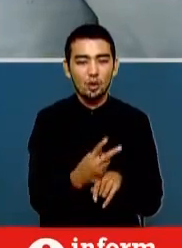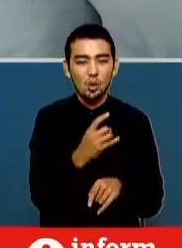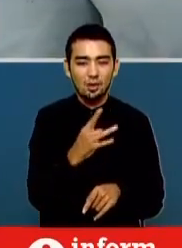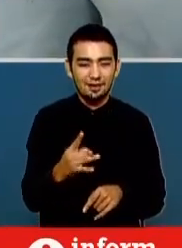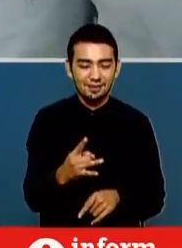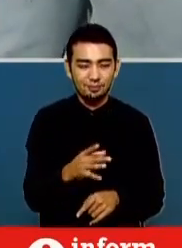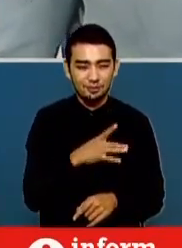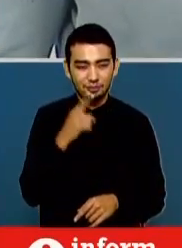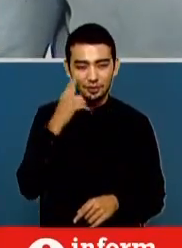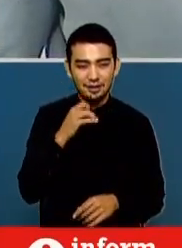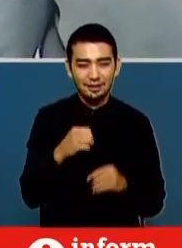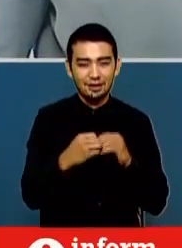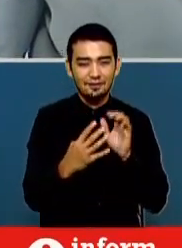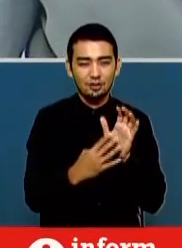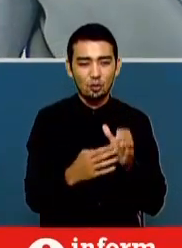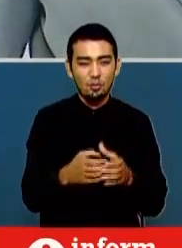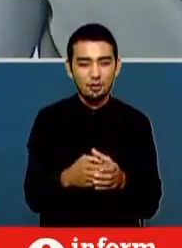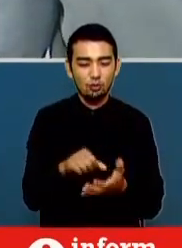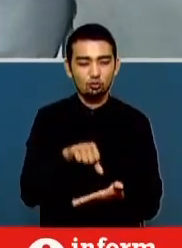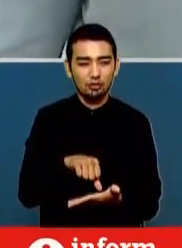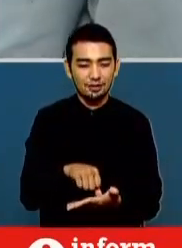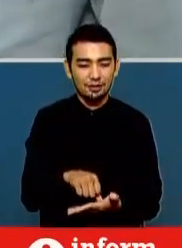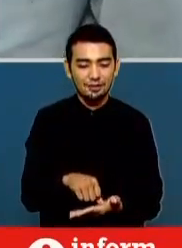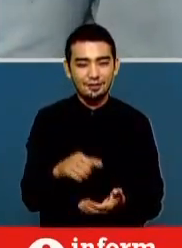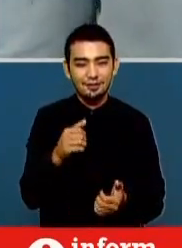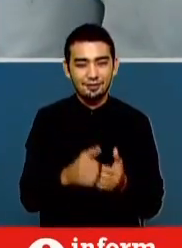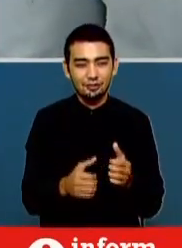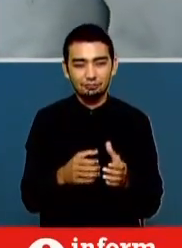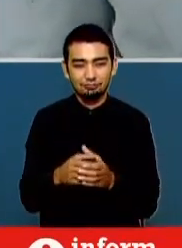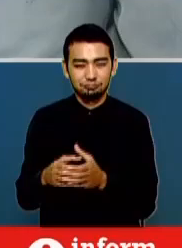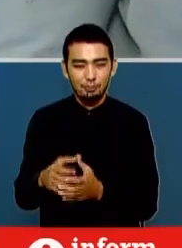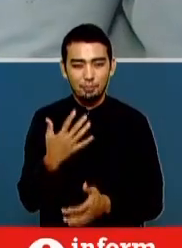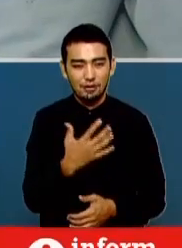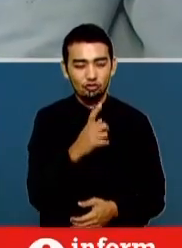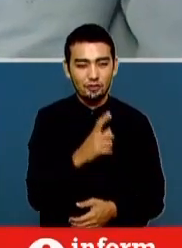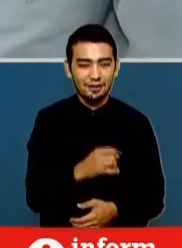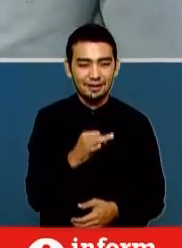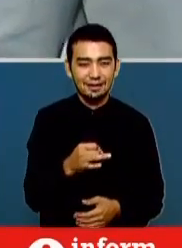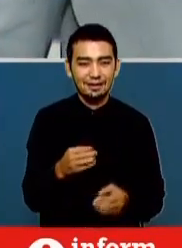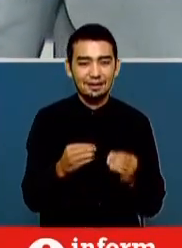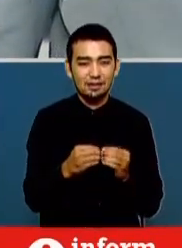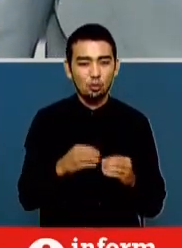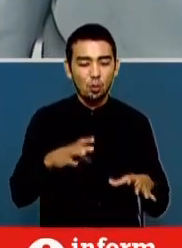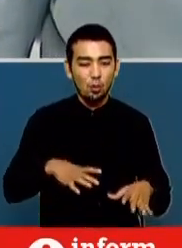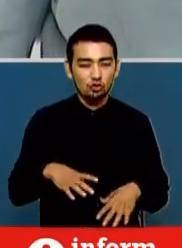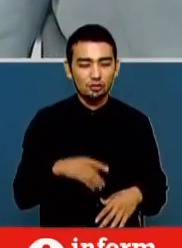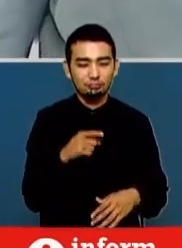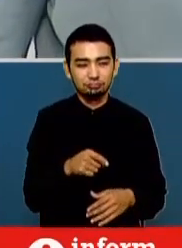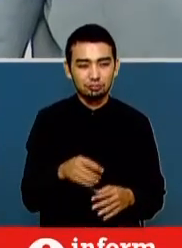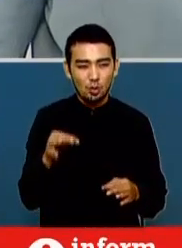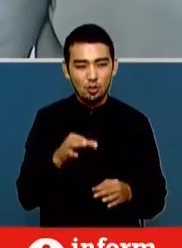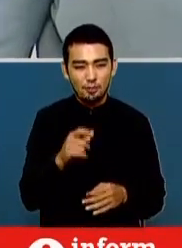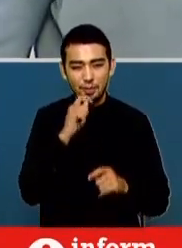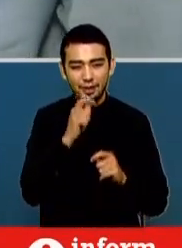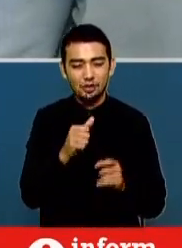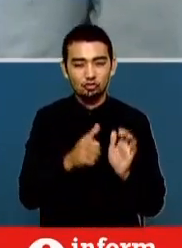бәйгеге 19 команда қатысып жатыр. Әрбірінде 5 шабандоз және 10 жылқыдан бар. Марафонның жүлде қоры